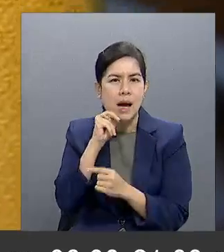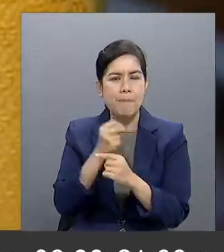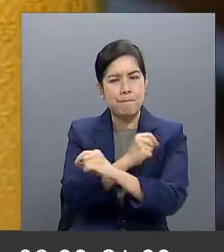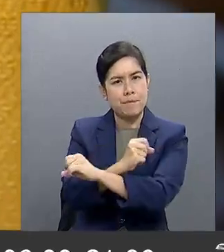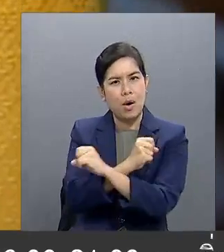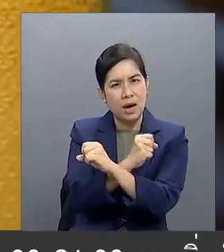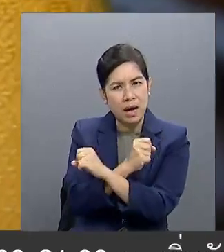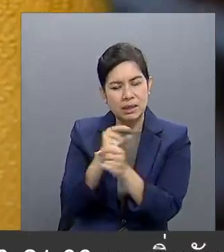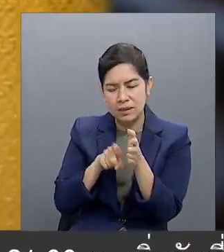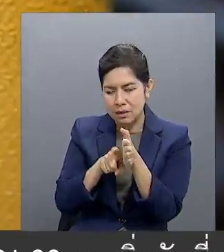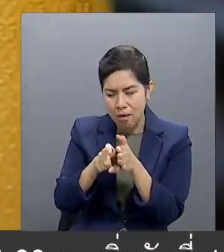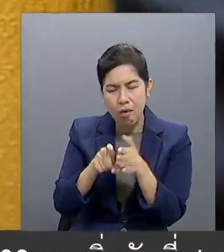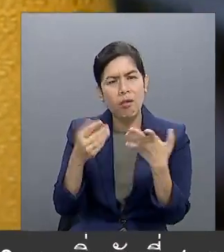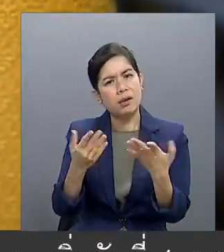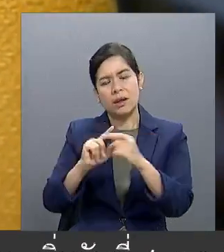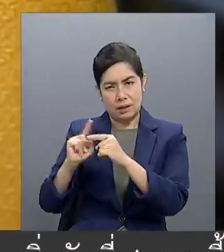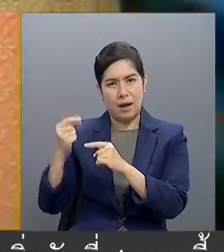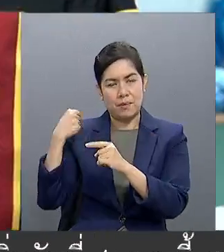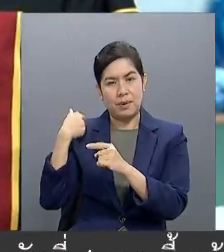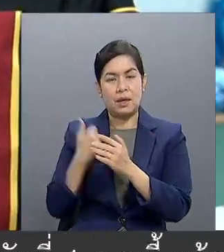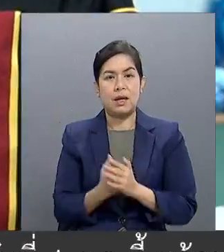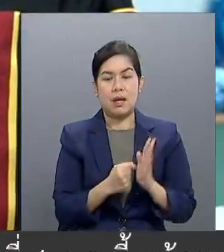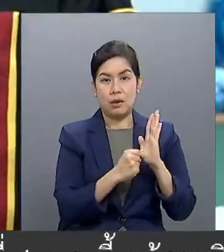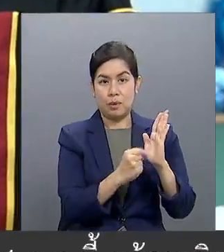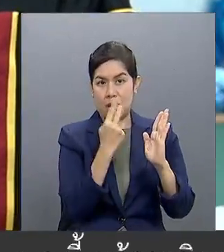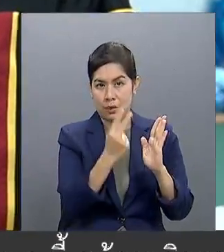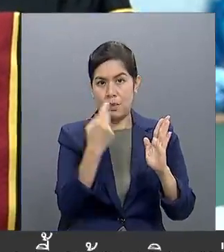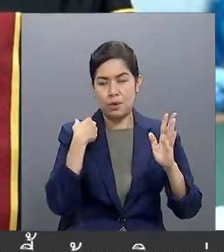ากนั้นพอเราได้ต้นแบบที่เป็นผ้าชิ้นที่มีคุณส